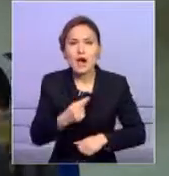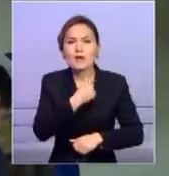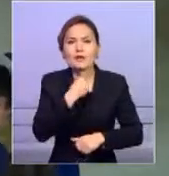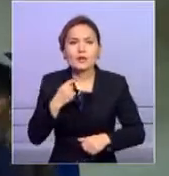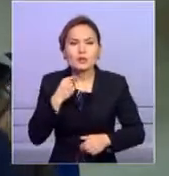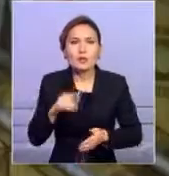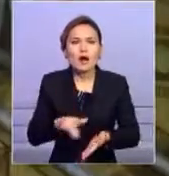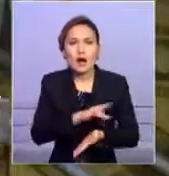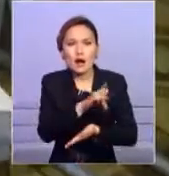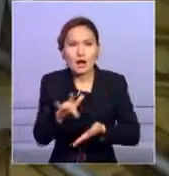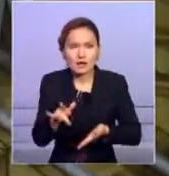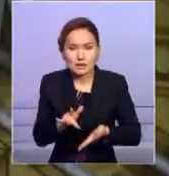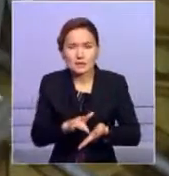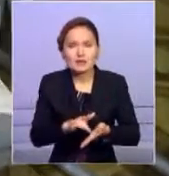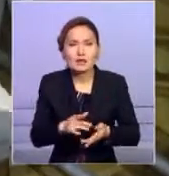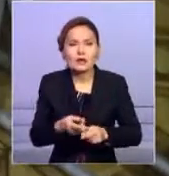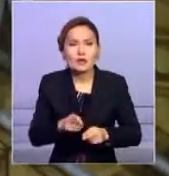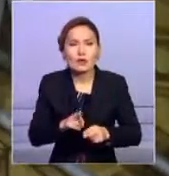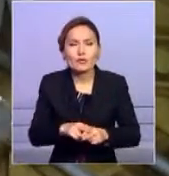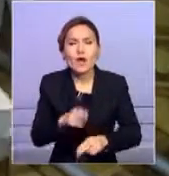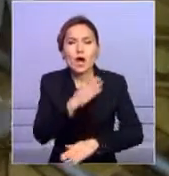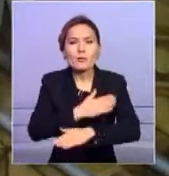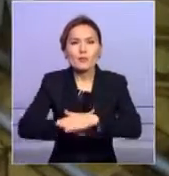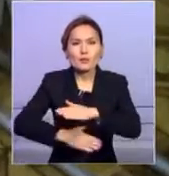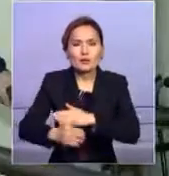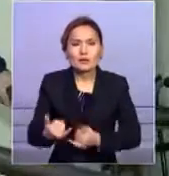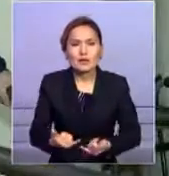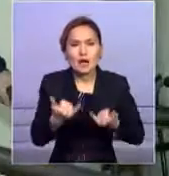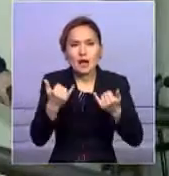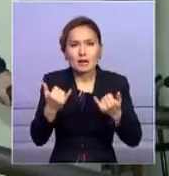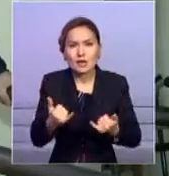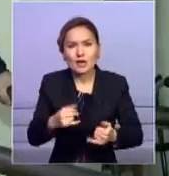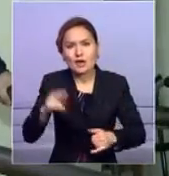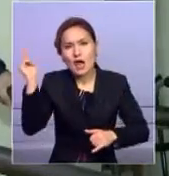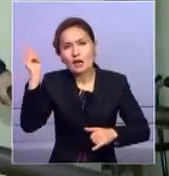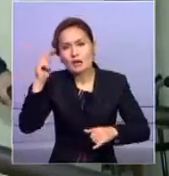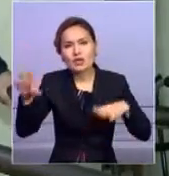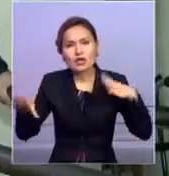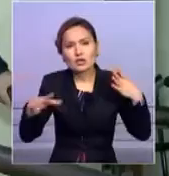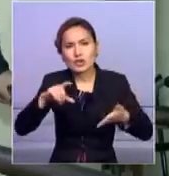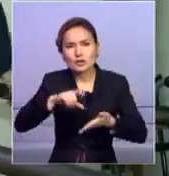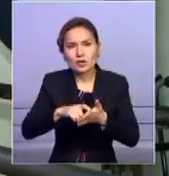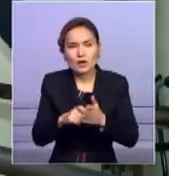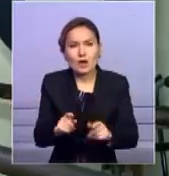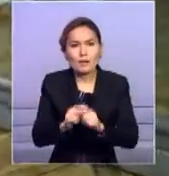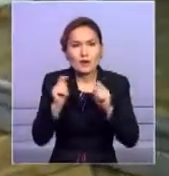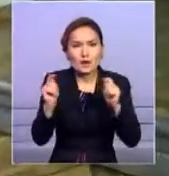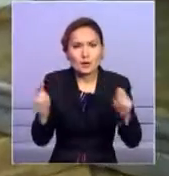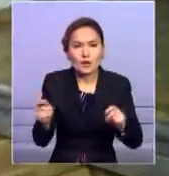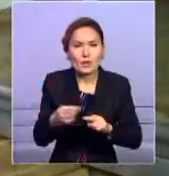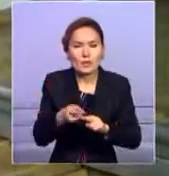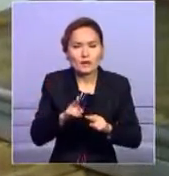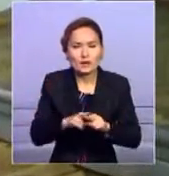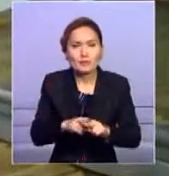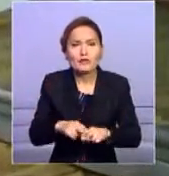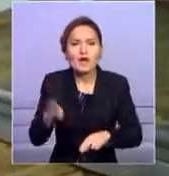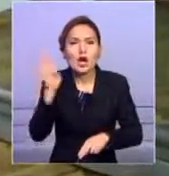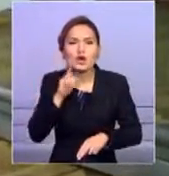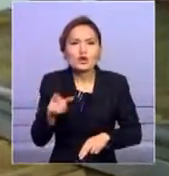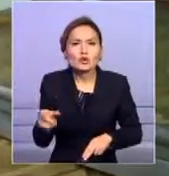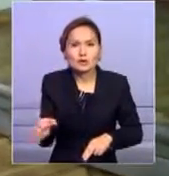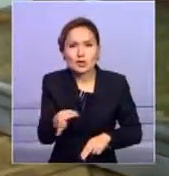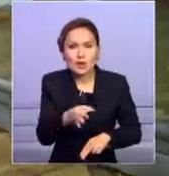Талдықорғаннан мүгедектерге арналған дене шынықтыру орталығын құрып, су дертке дауа, жанға шипа болған. Алакөлдің жағасынан пансионат ашқан